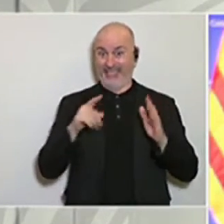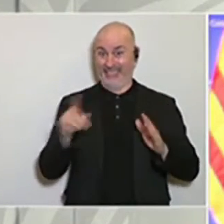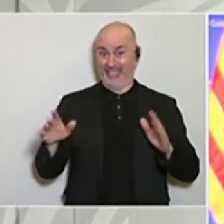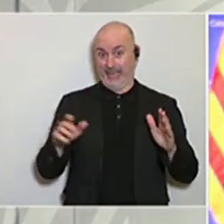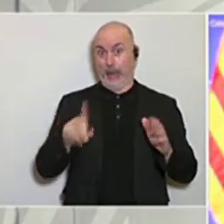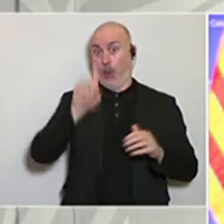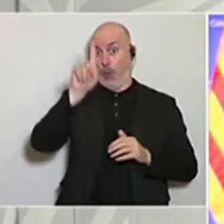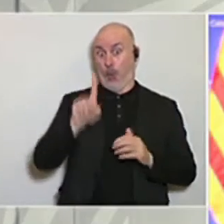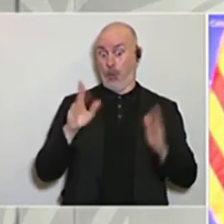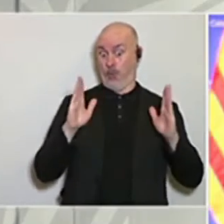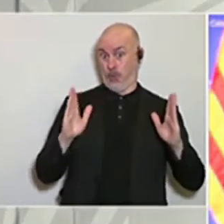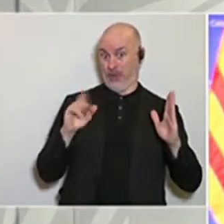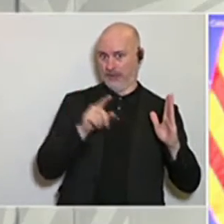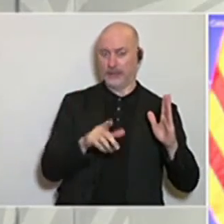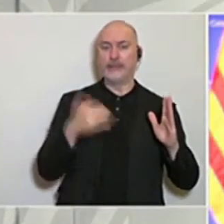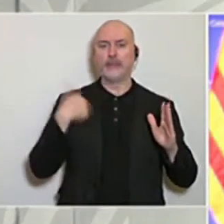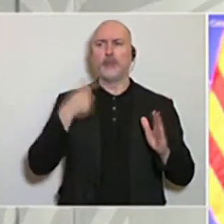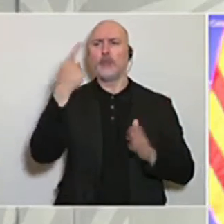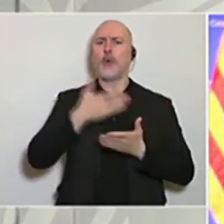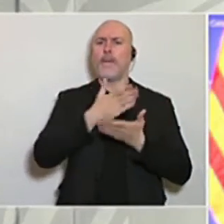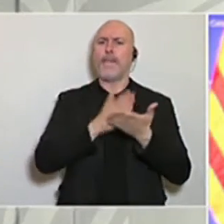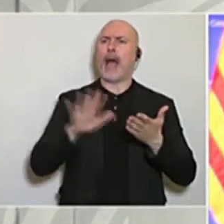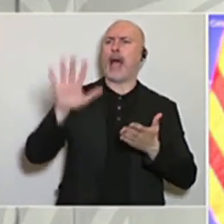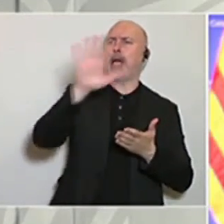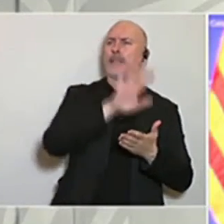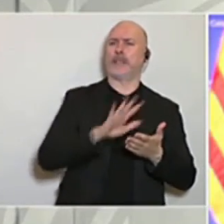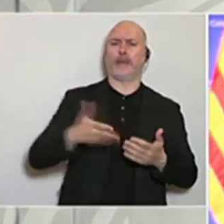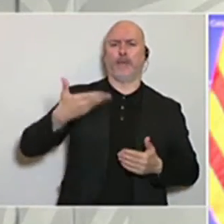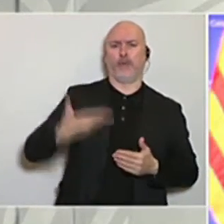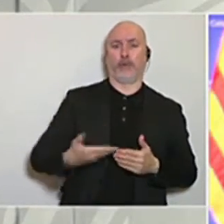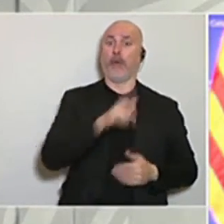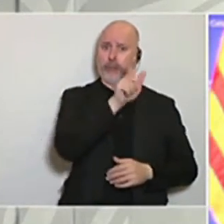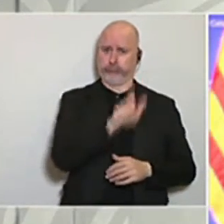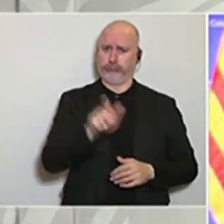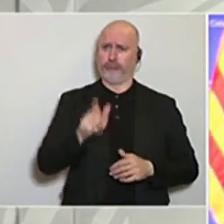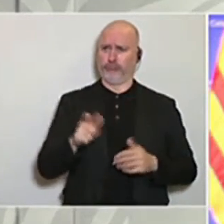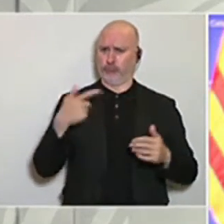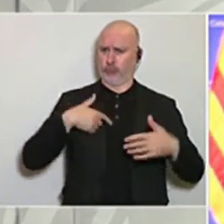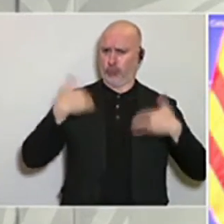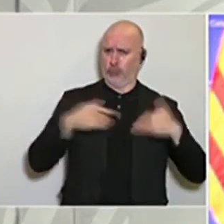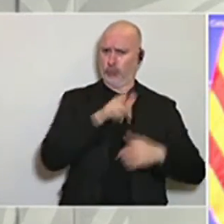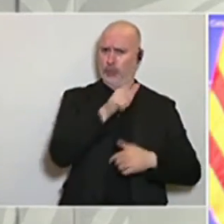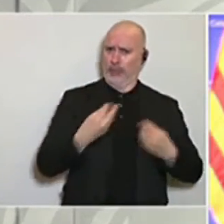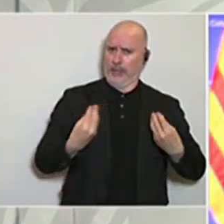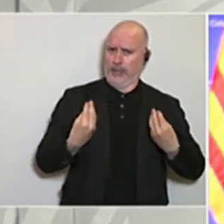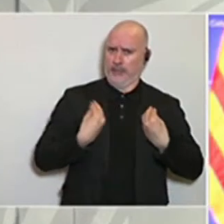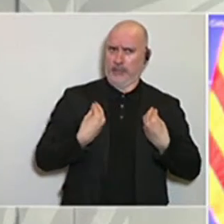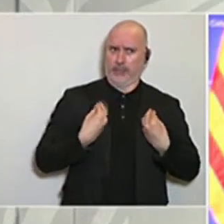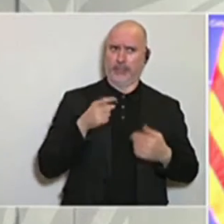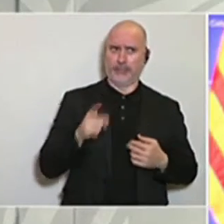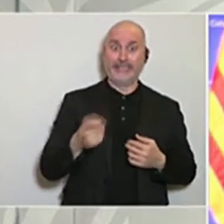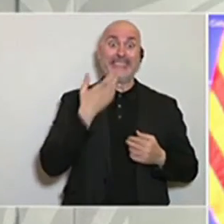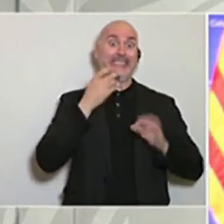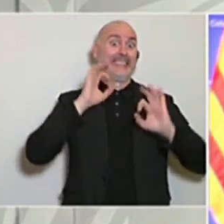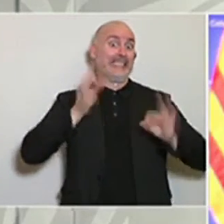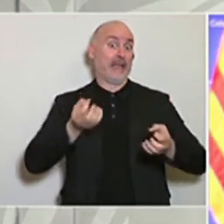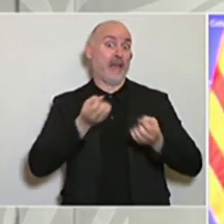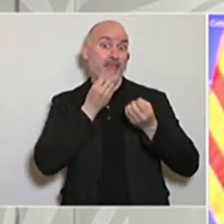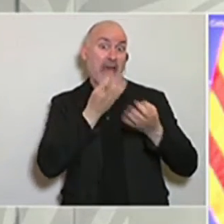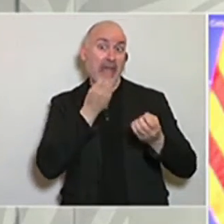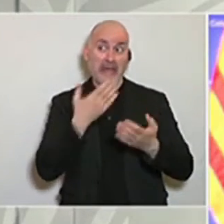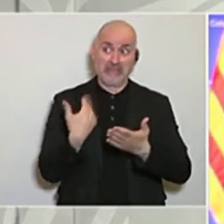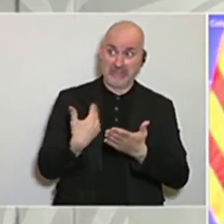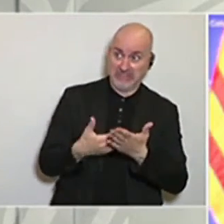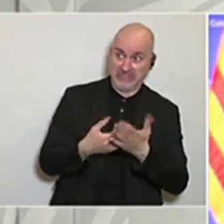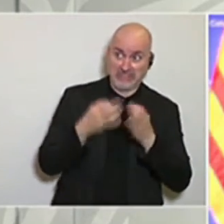aquesta fase 1, doncs hi ha una part important del país amb una densitat important de ciutadans que potser, si les dades així ens indiquen